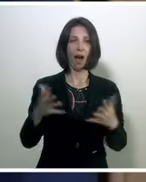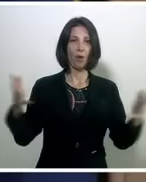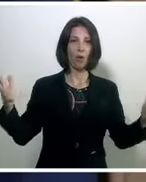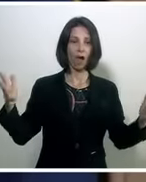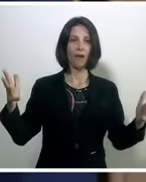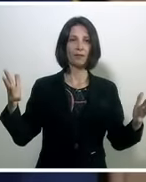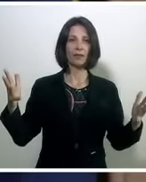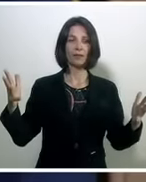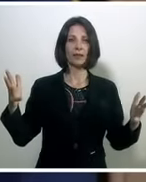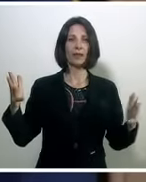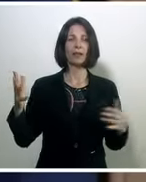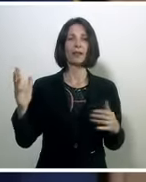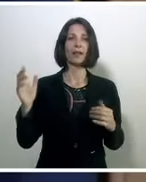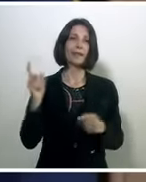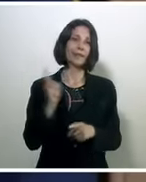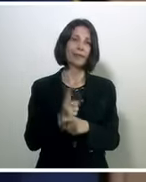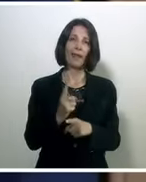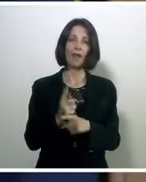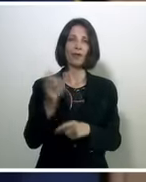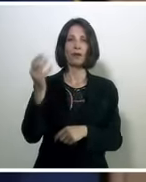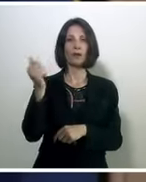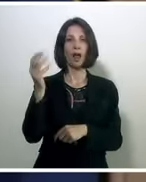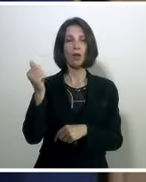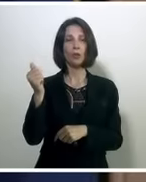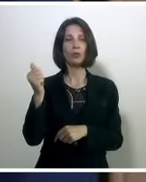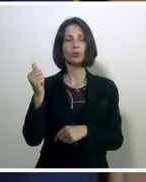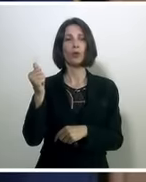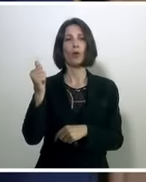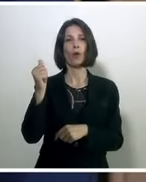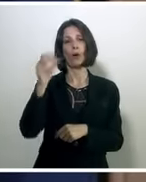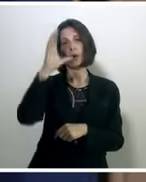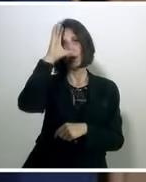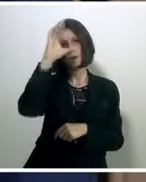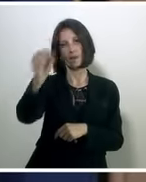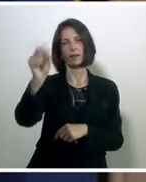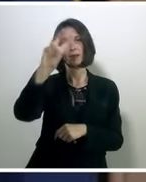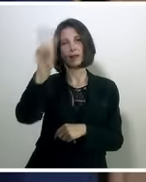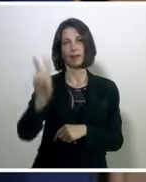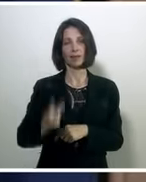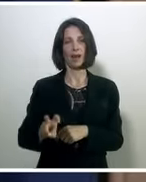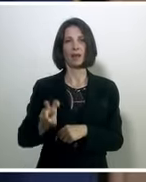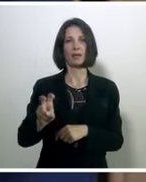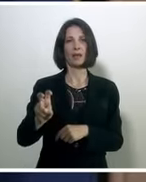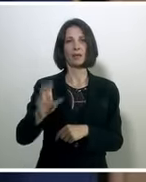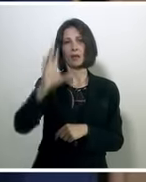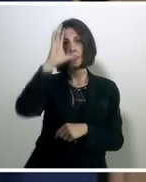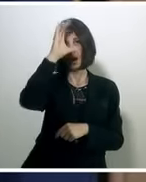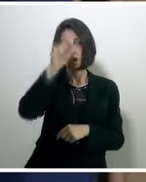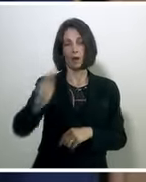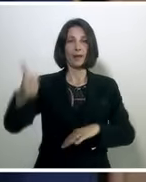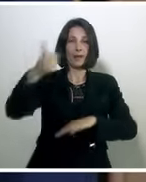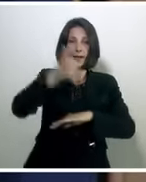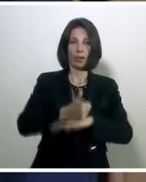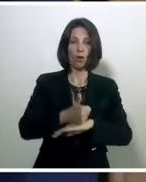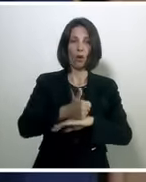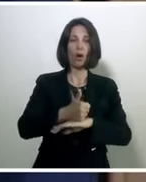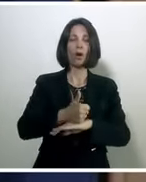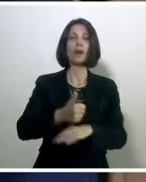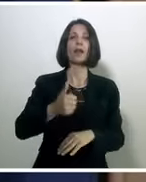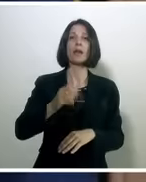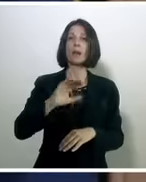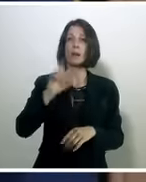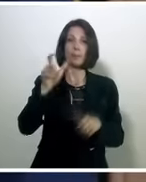all'ateneo di Sassari al suo rettore al corpo accademico Un saluto a tutti i presenti alla ministra